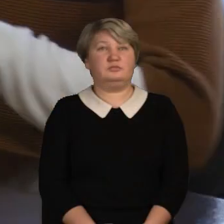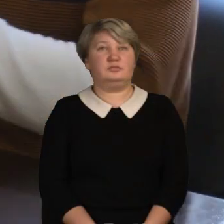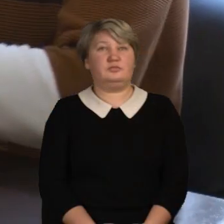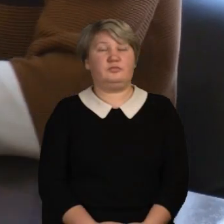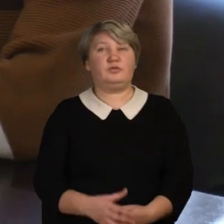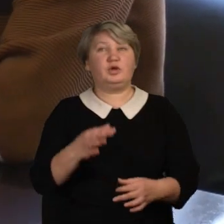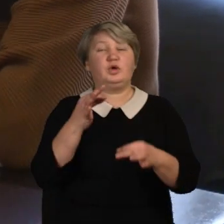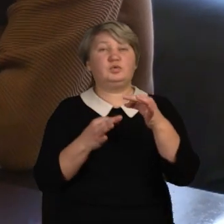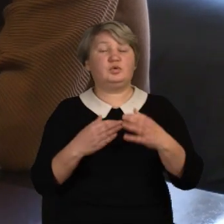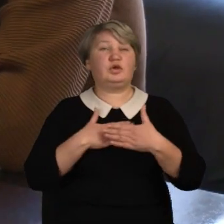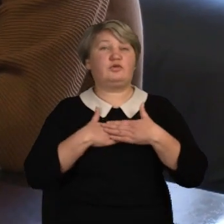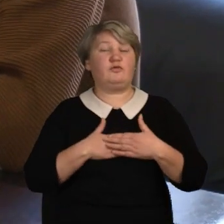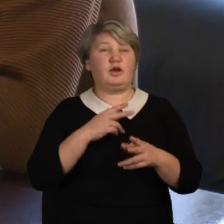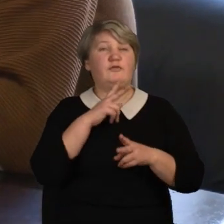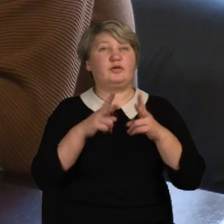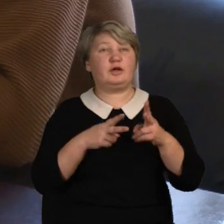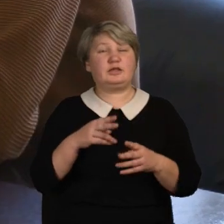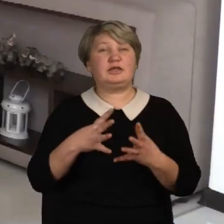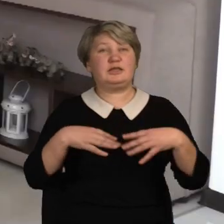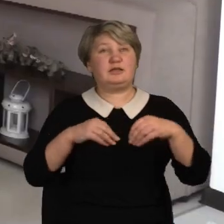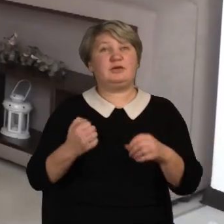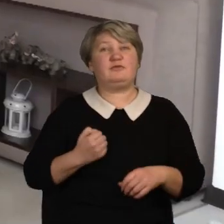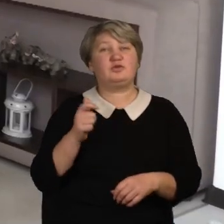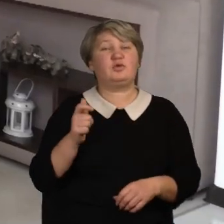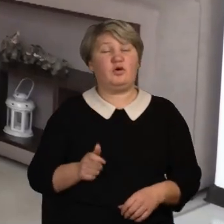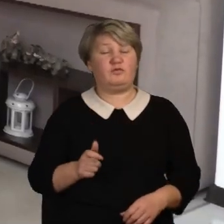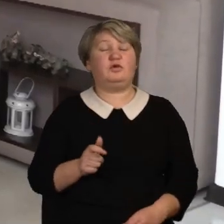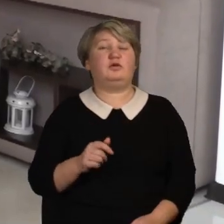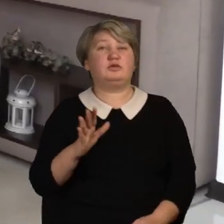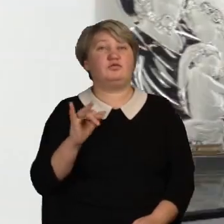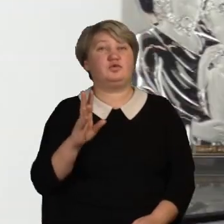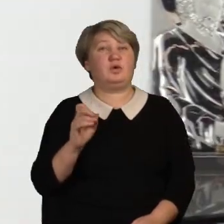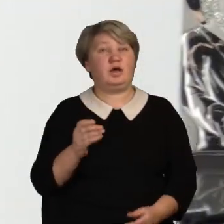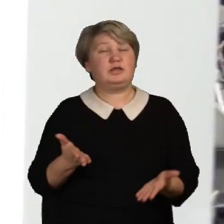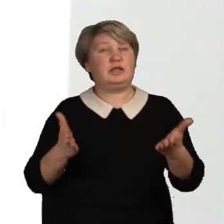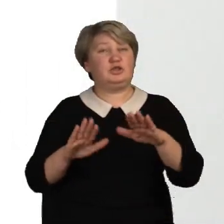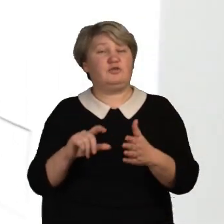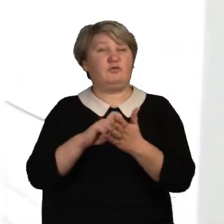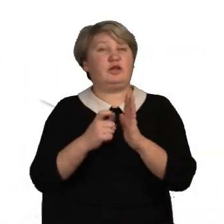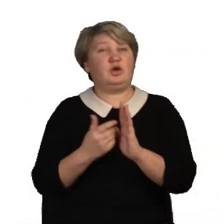Суд задовольнив апеляцію сім'ї військового Руслана Савчука і залишив квартиру у їхній власності.